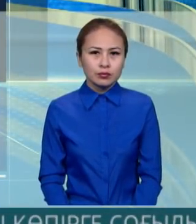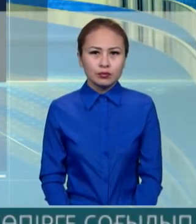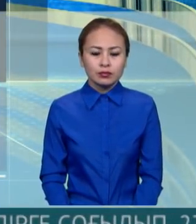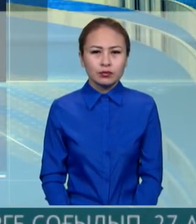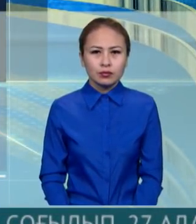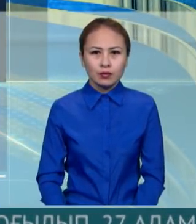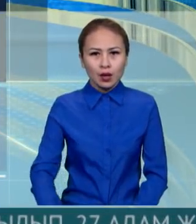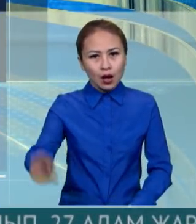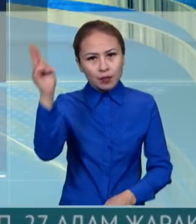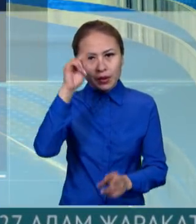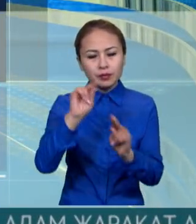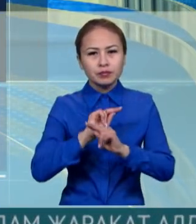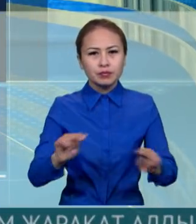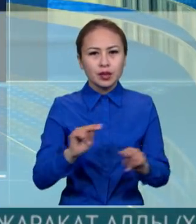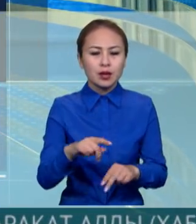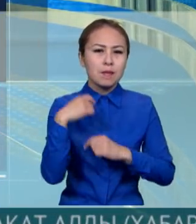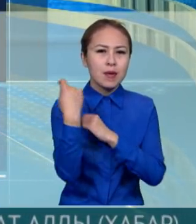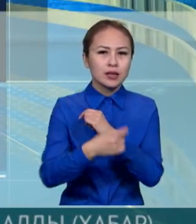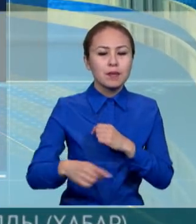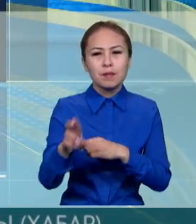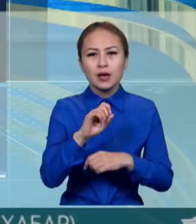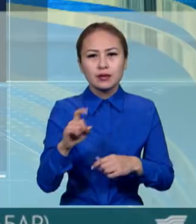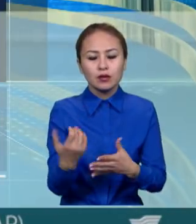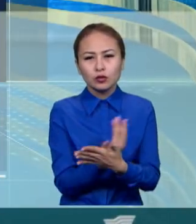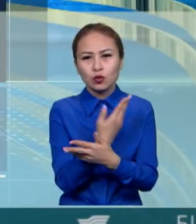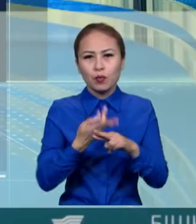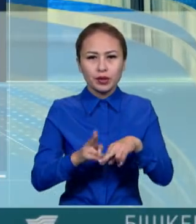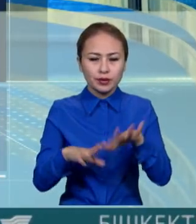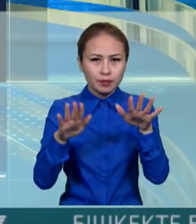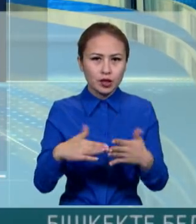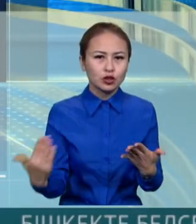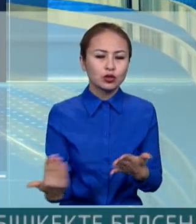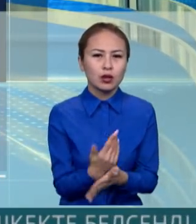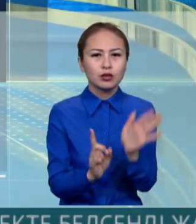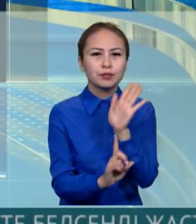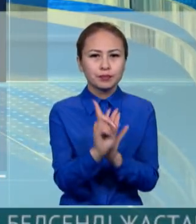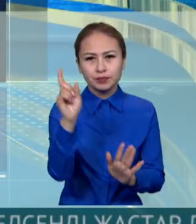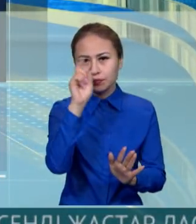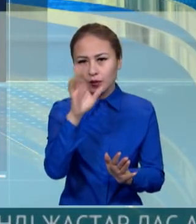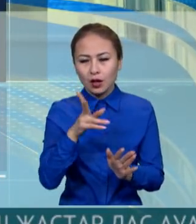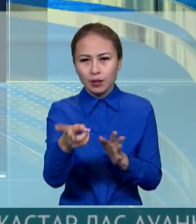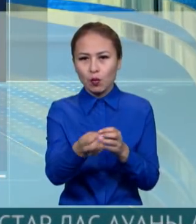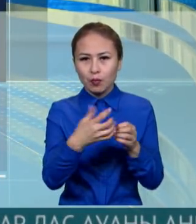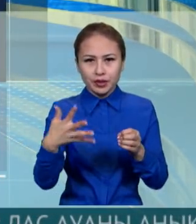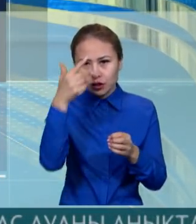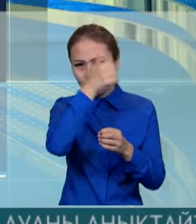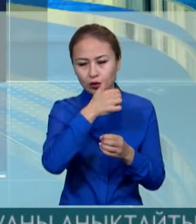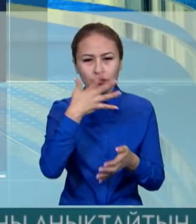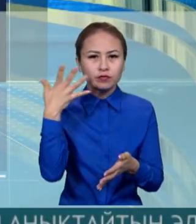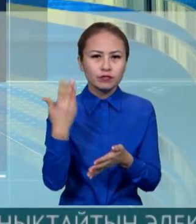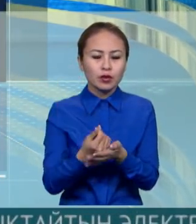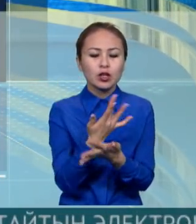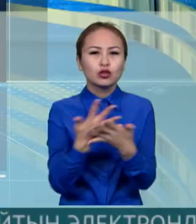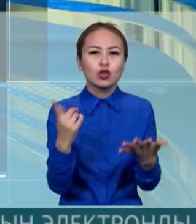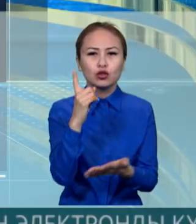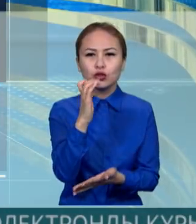Білім беру мекемелерінің материалдық базасын нығайтуда айтарлықтай қадамдар жасалды. 2015 жылдың өзінде-ақ 100-ден